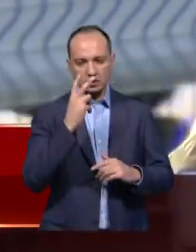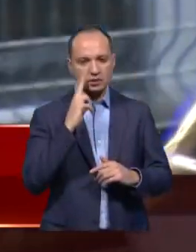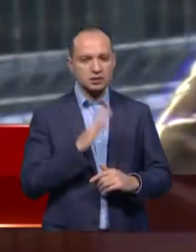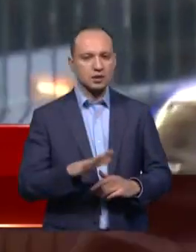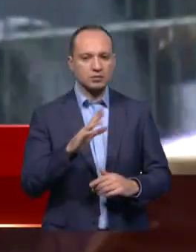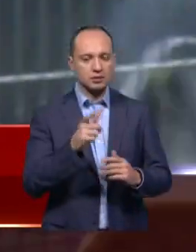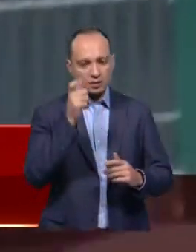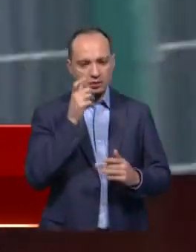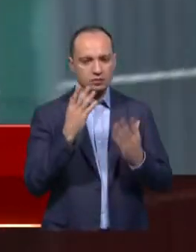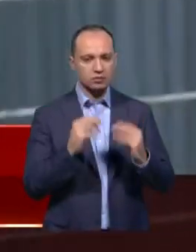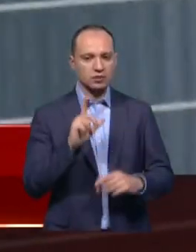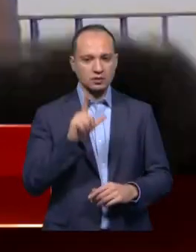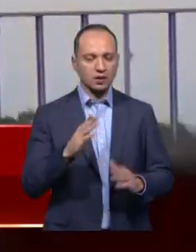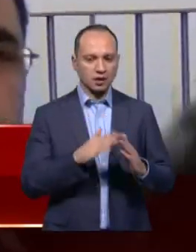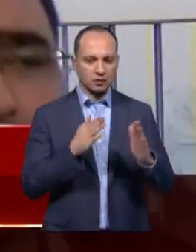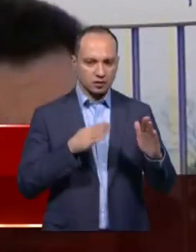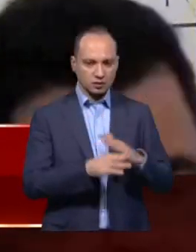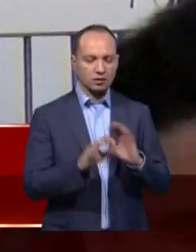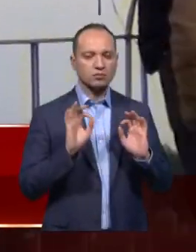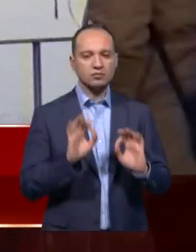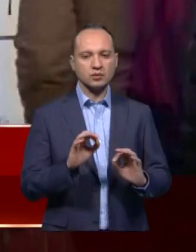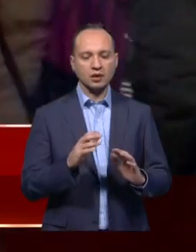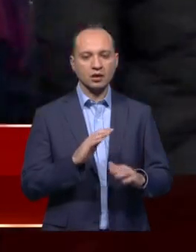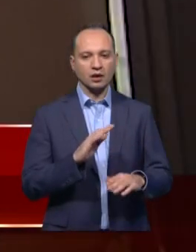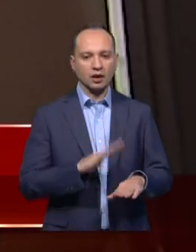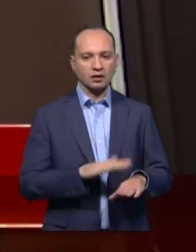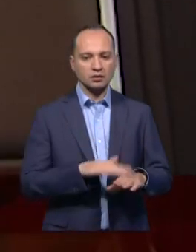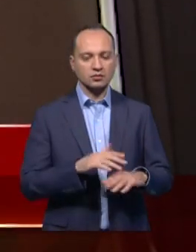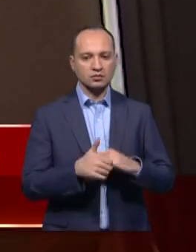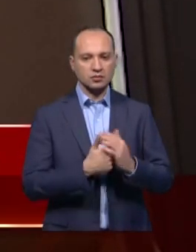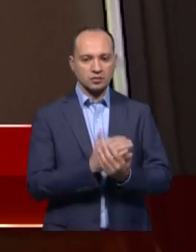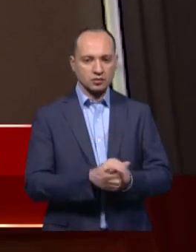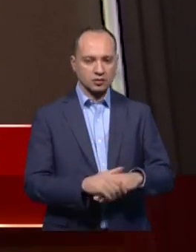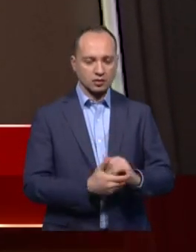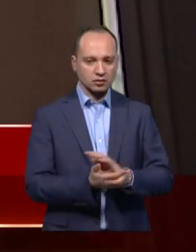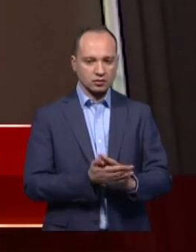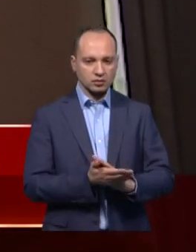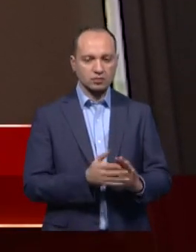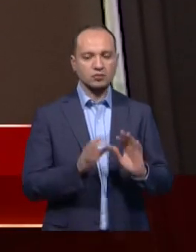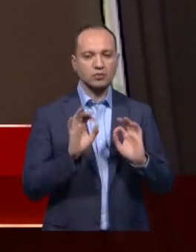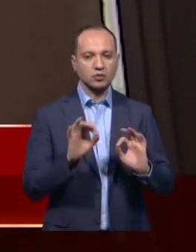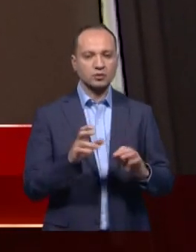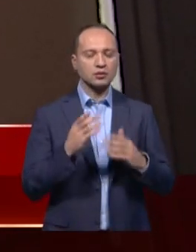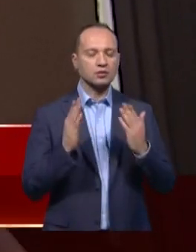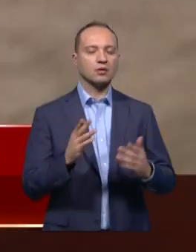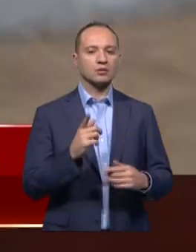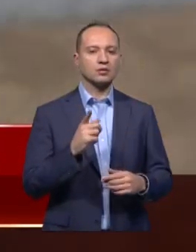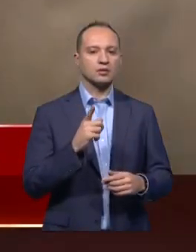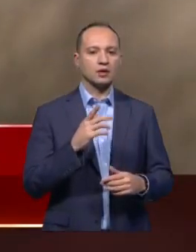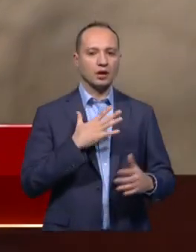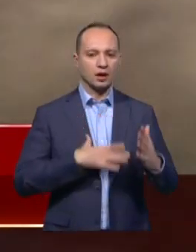hijyen kurallarını çok sıkı uygulayacak eve girer girmez mesela edin düzgün bir şekilde yıkanması Mümkünse tabii